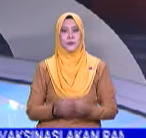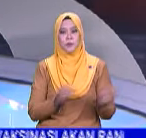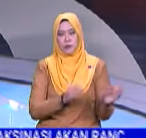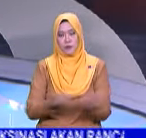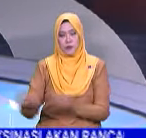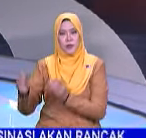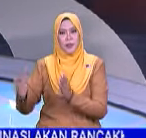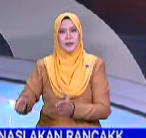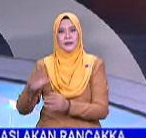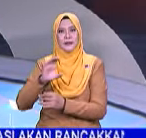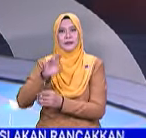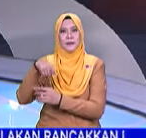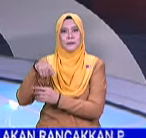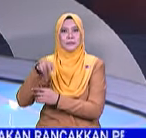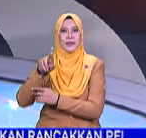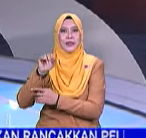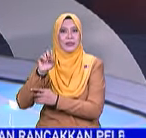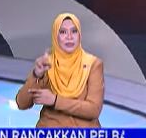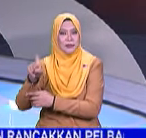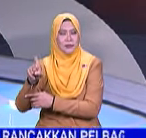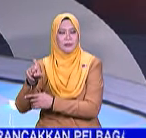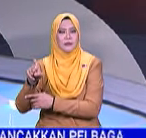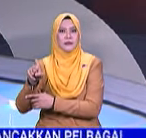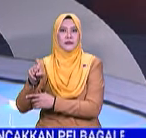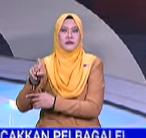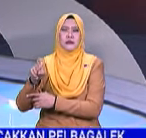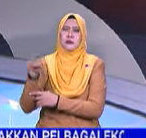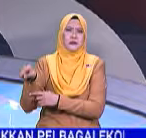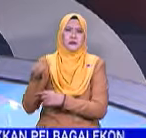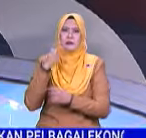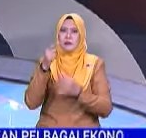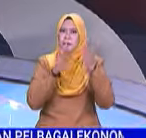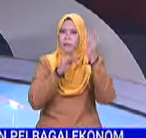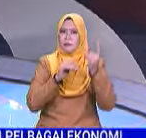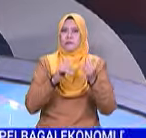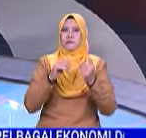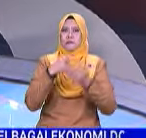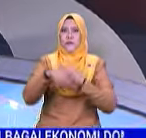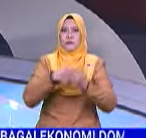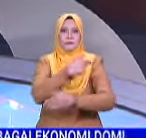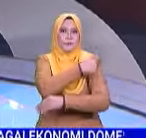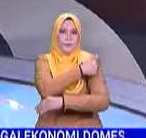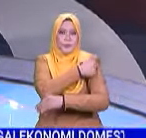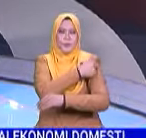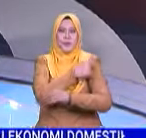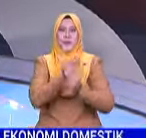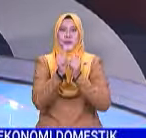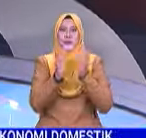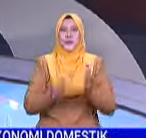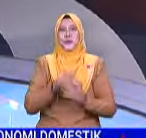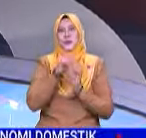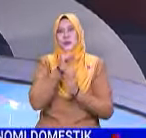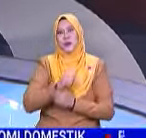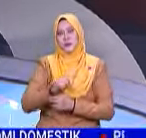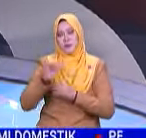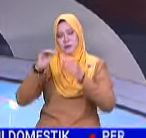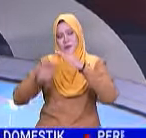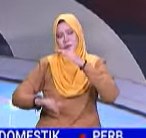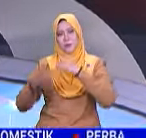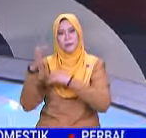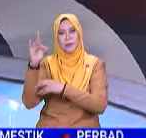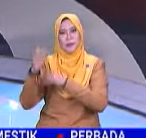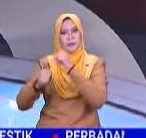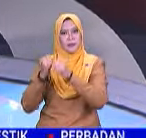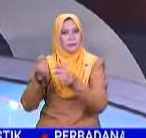Penganja Kejuruan Kapri Malaysia Safe AIM mencuasnya berharap dasar vaksinasi bagi atlet di bawah umur 18 tahun